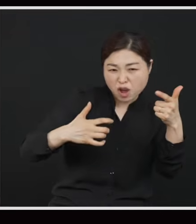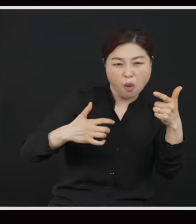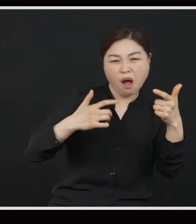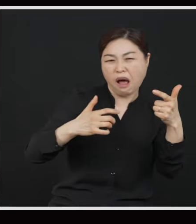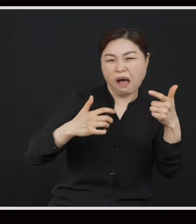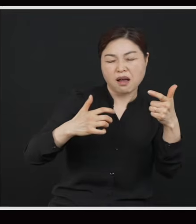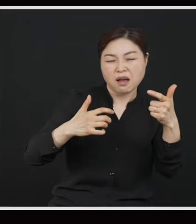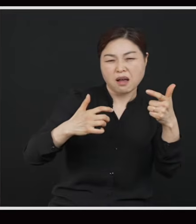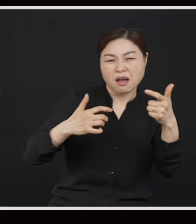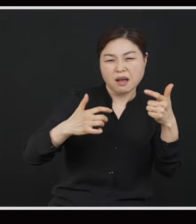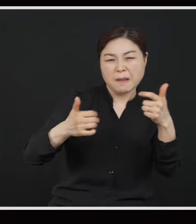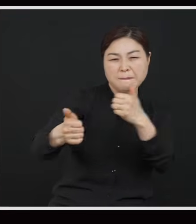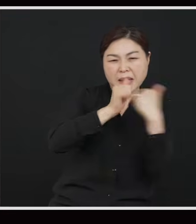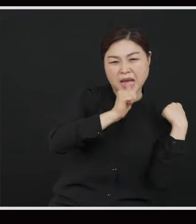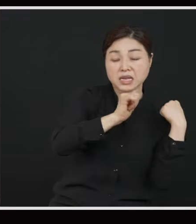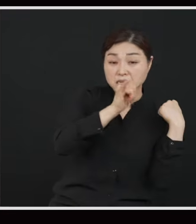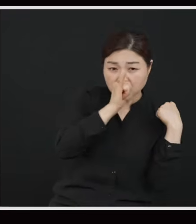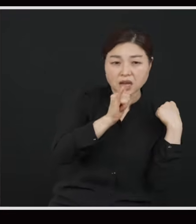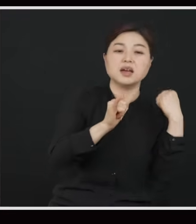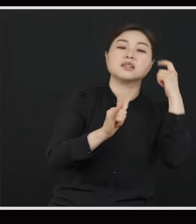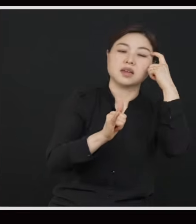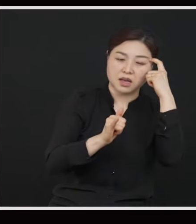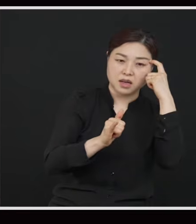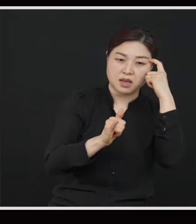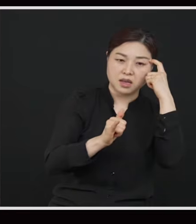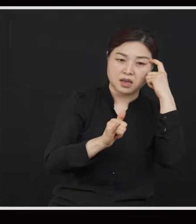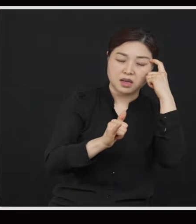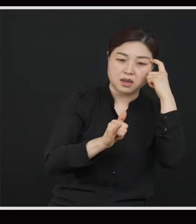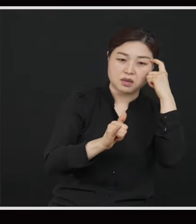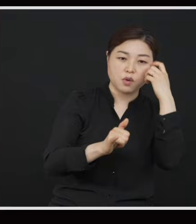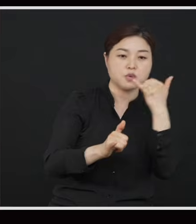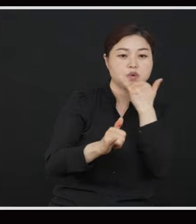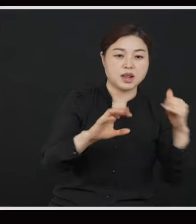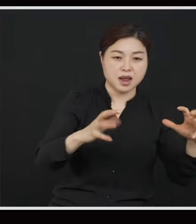폭약의 원료가 되는 질산을 얘네들이